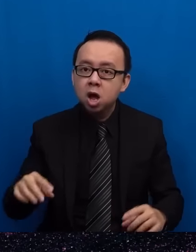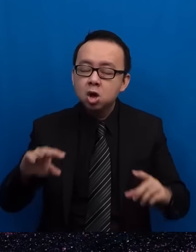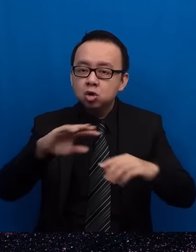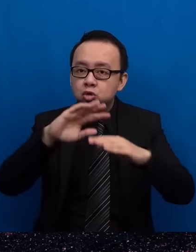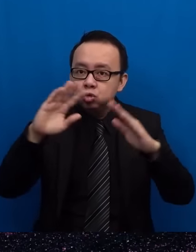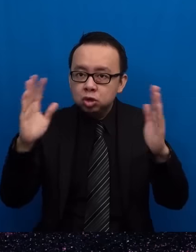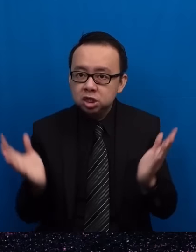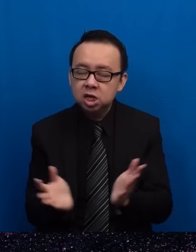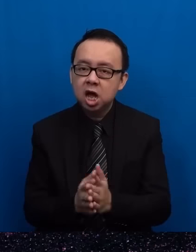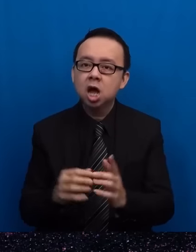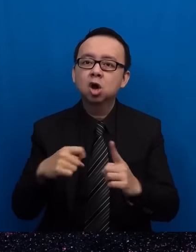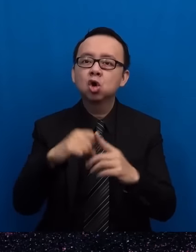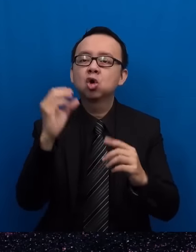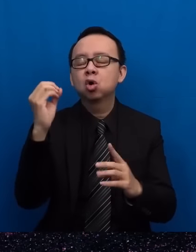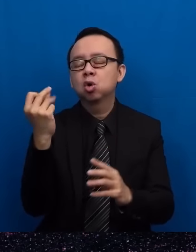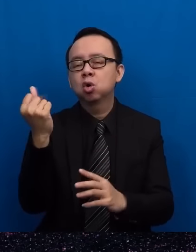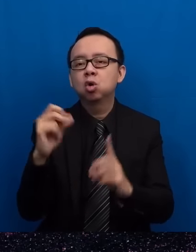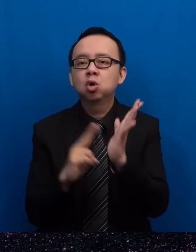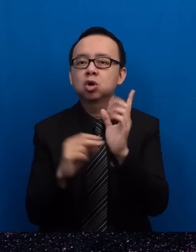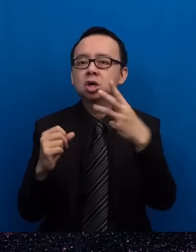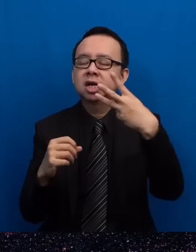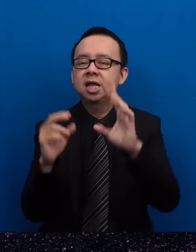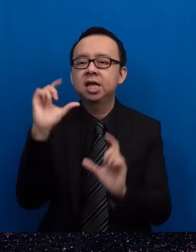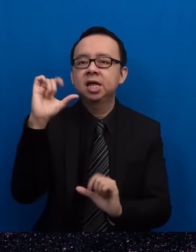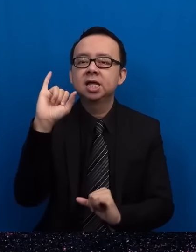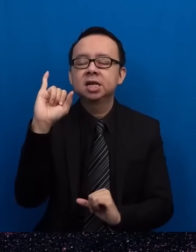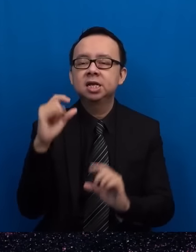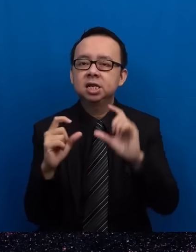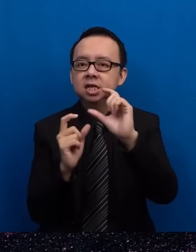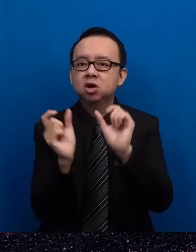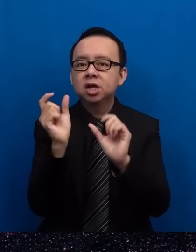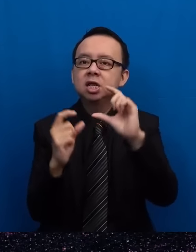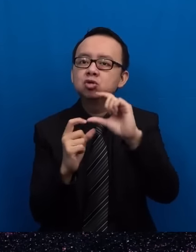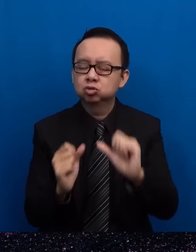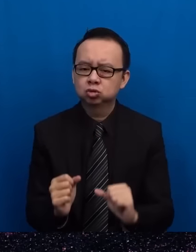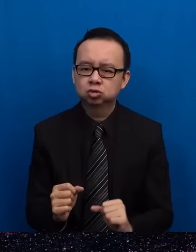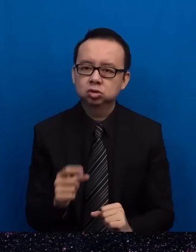Petrus mengikuti tuntunan ilahi, itu yang mengubah ministrinya.